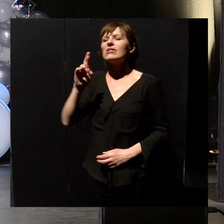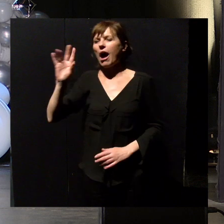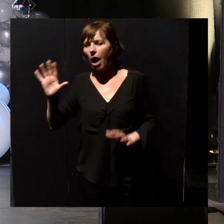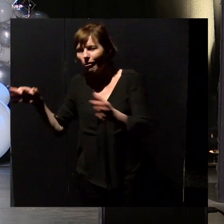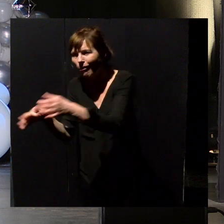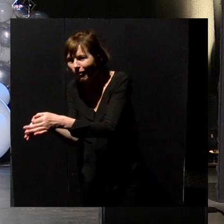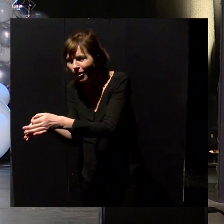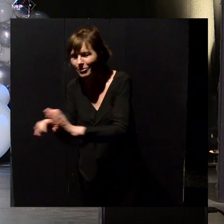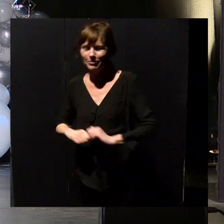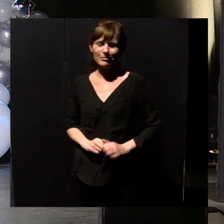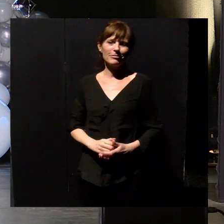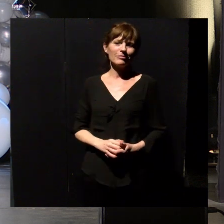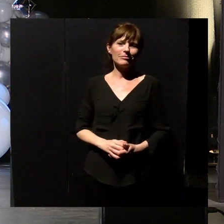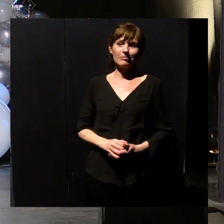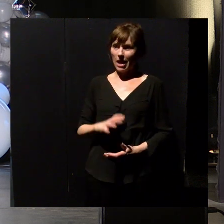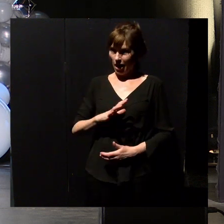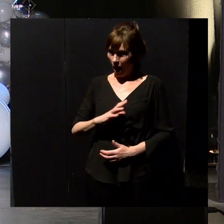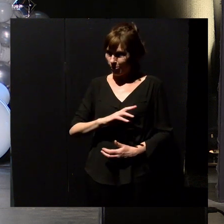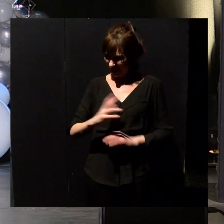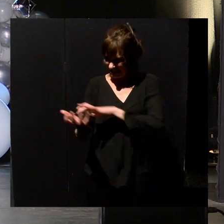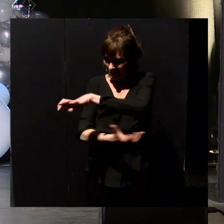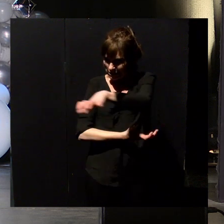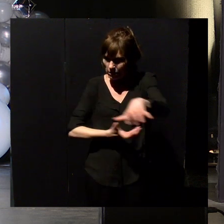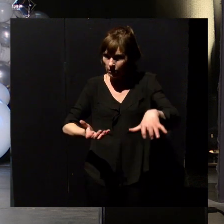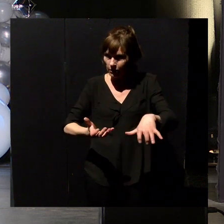puis, il y a des crises qui vont